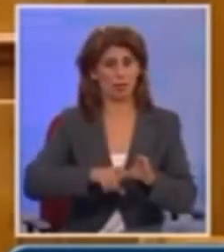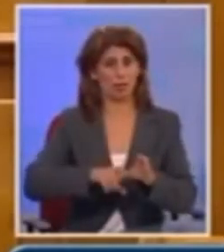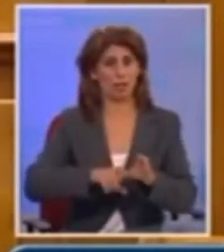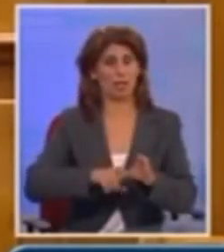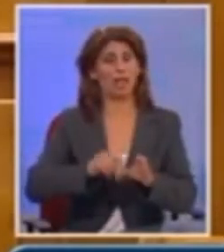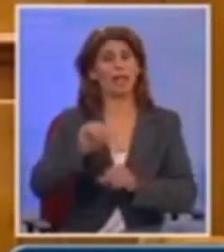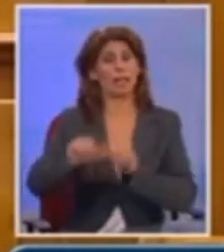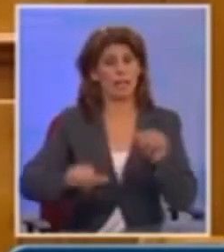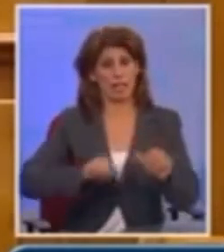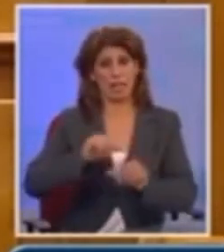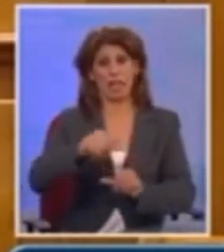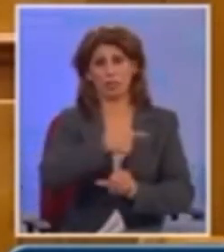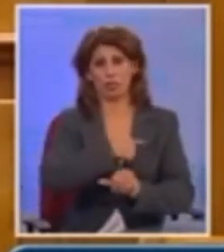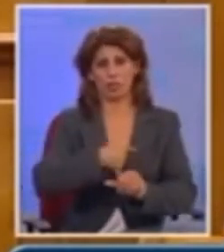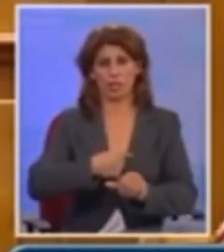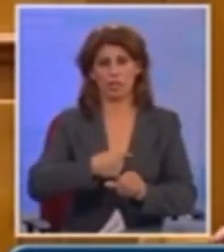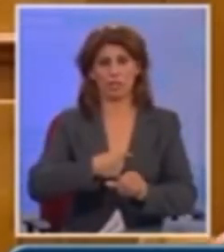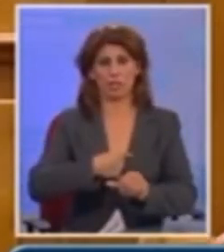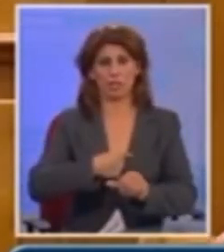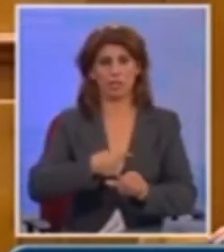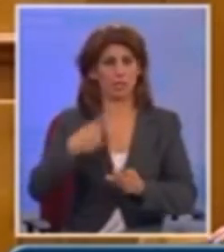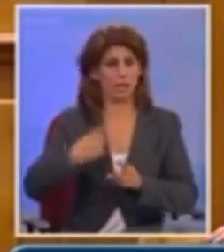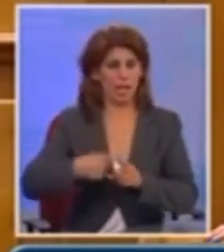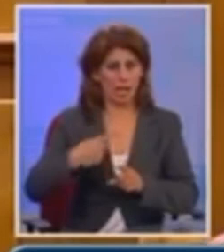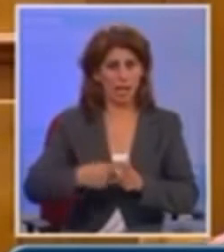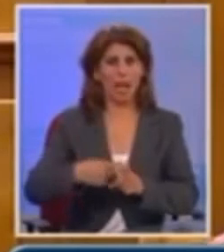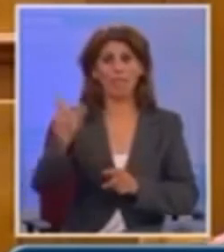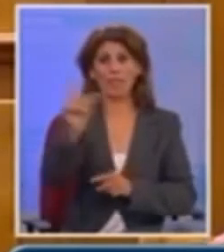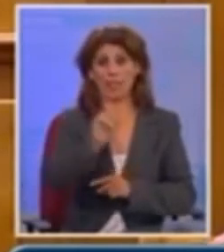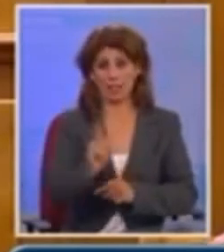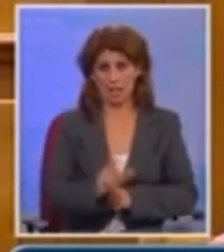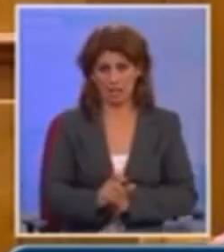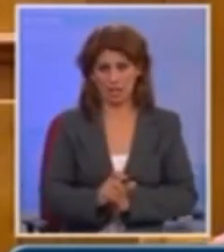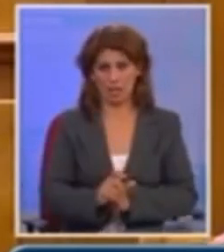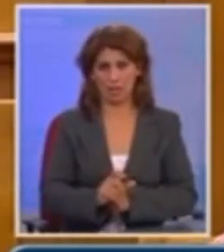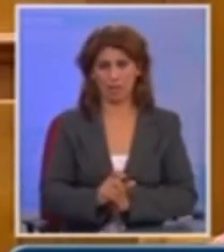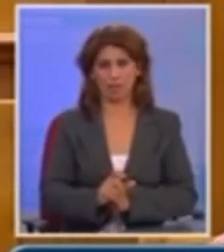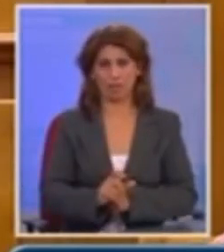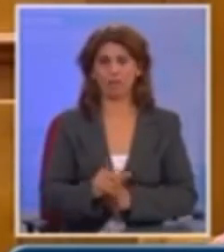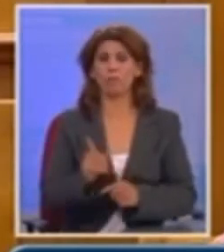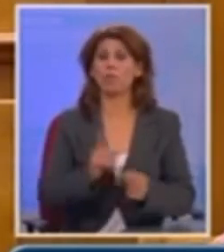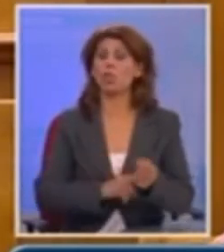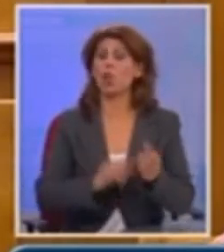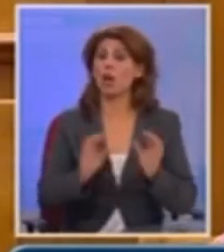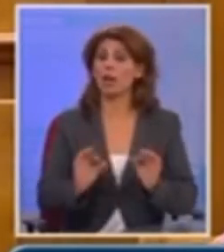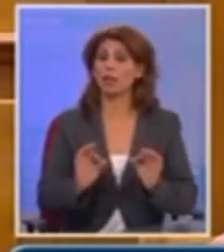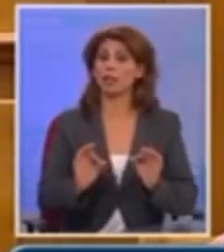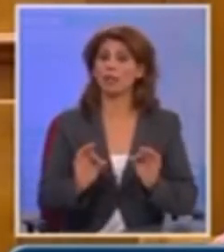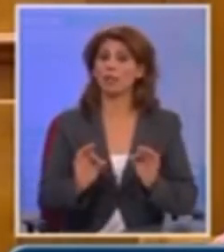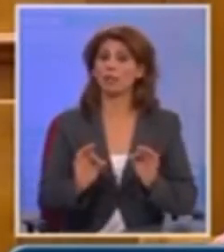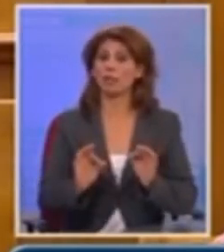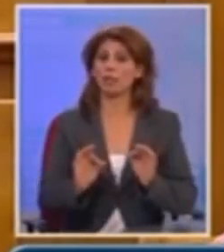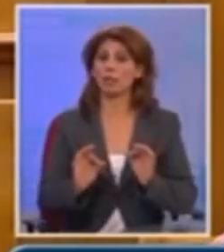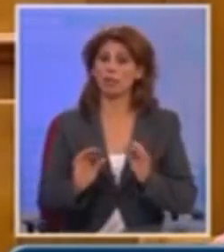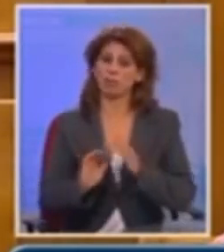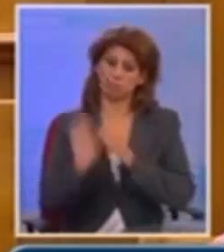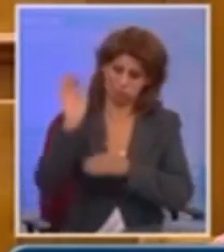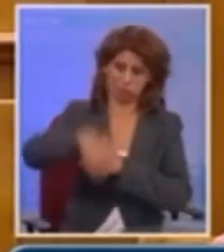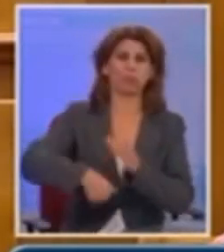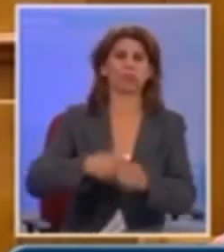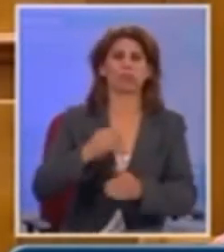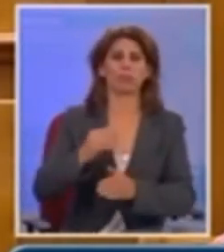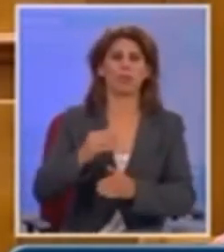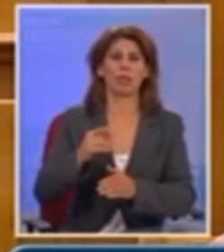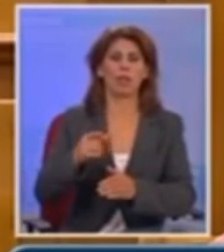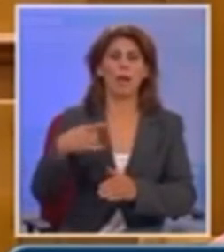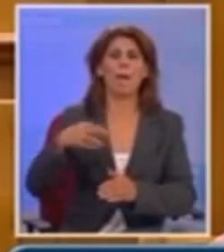να αλλάξουν ηγεσίες σε Ελλάδα και Ιταλία, και ο χαρακτηρισμός πραξικόπημα